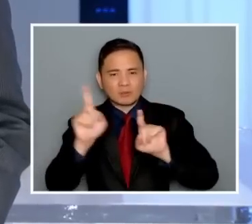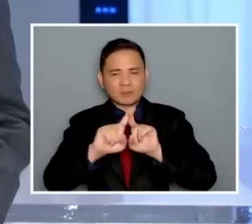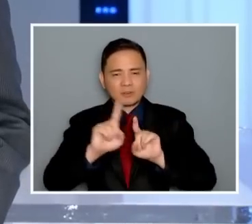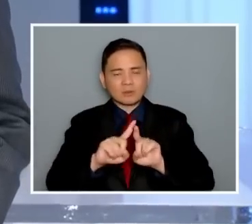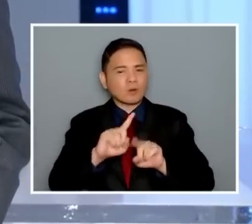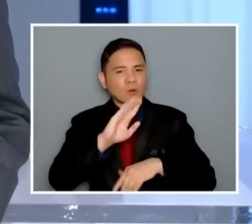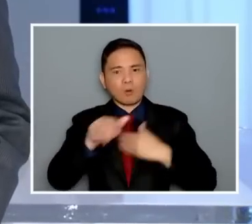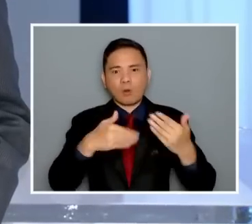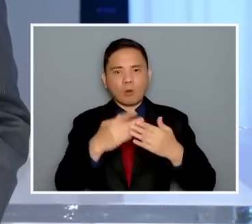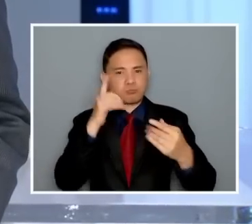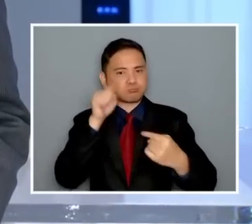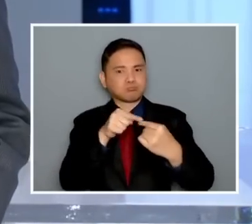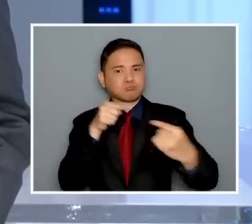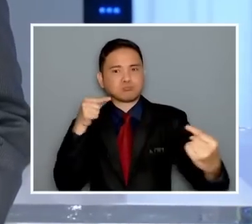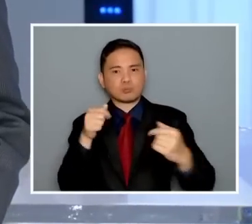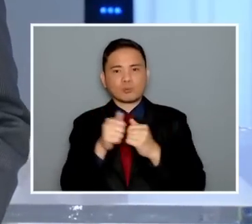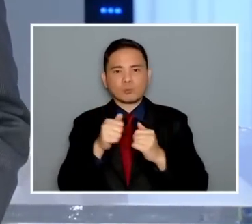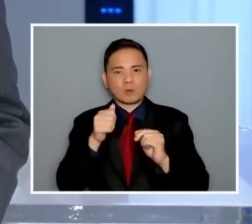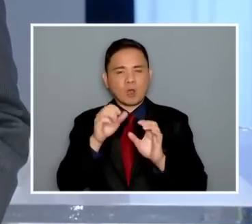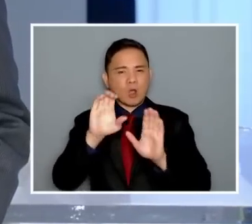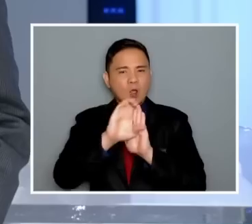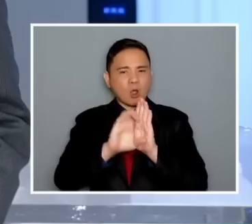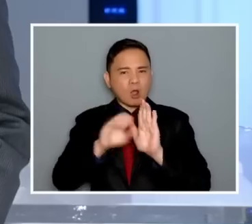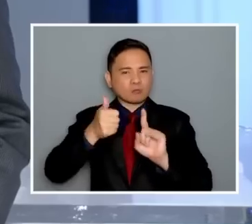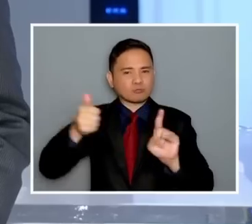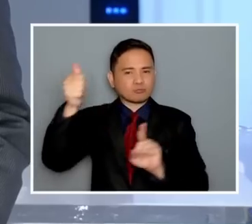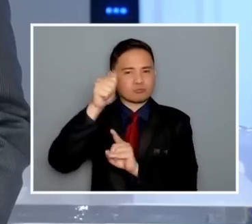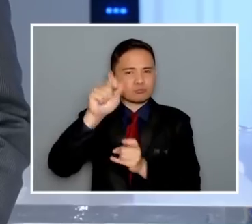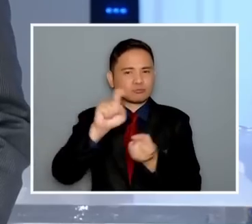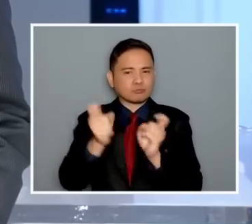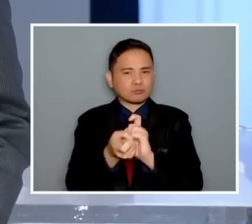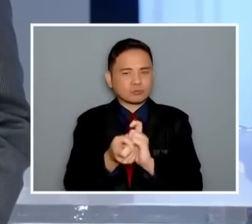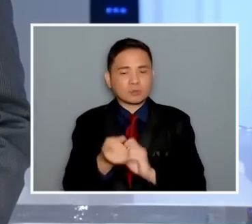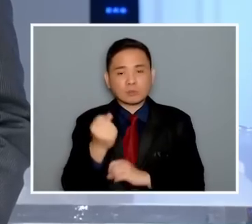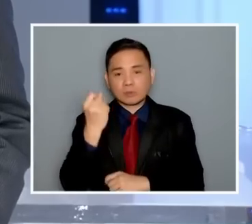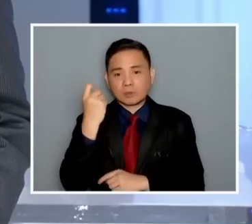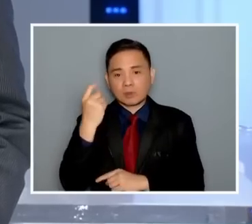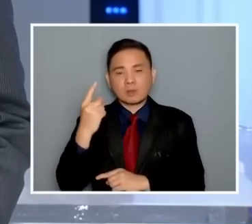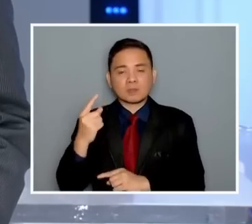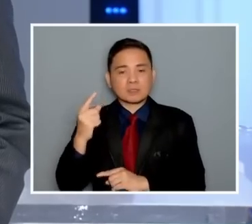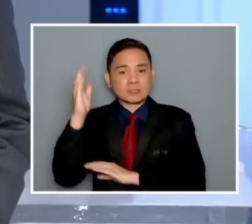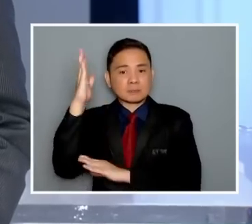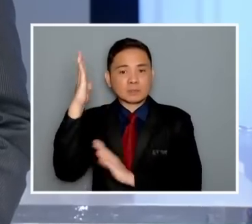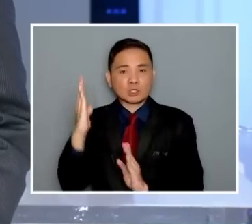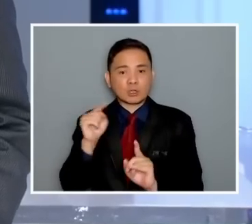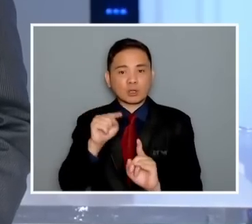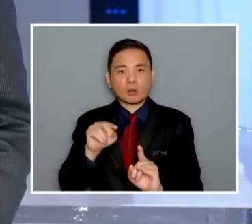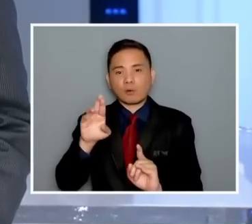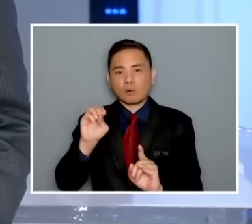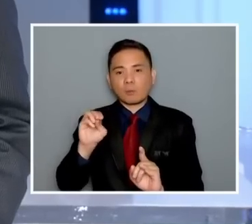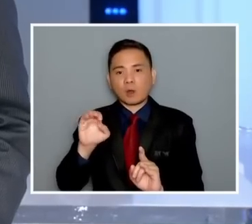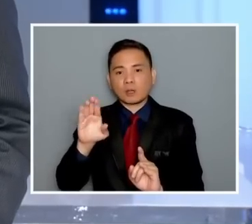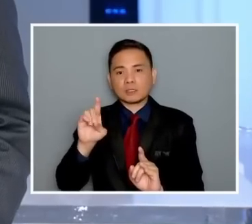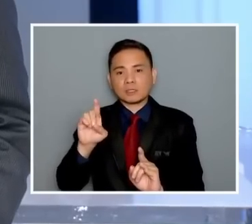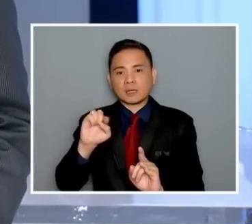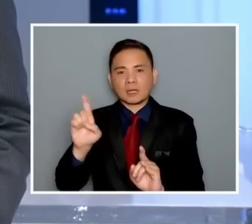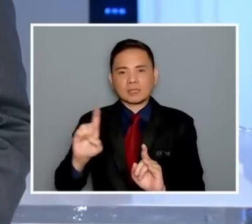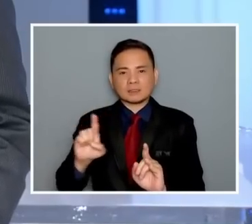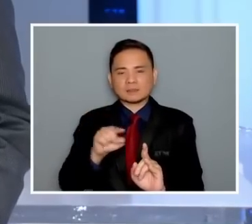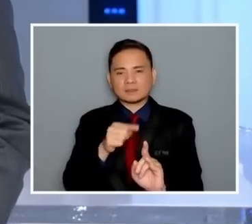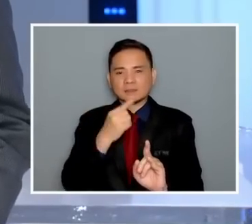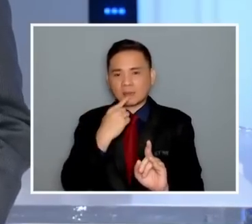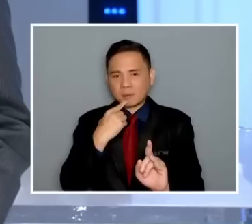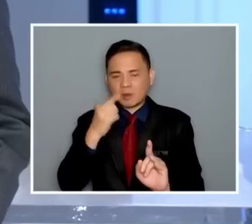charter change. Pero hindi natitinag si House Speaker Martin Romualdez at patuloy na manunuyo ng